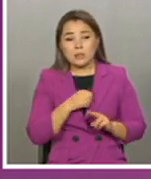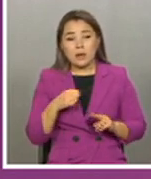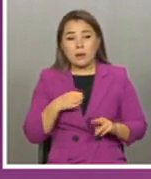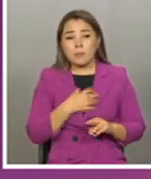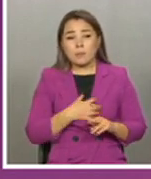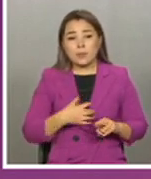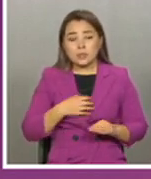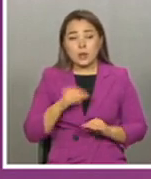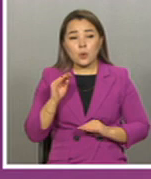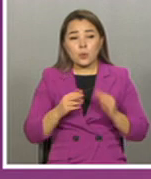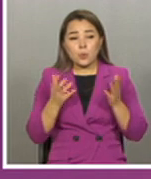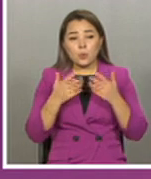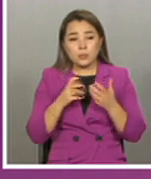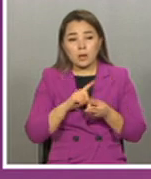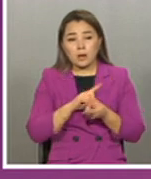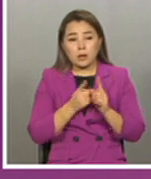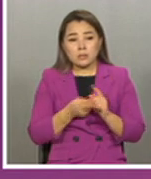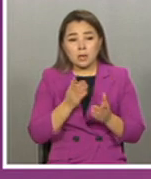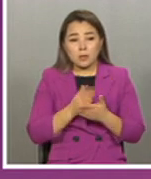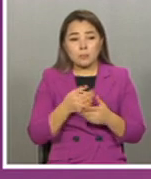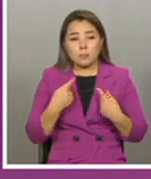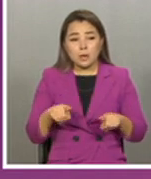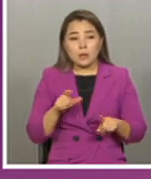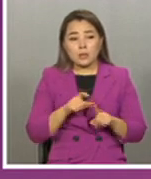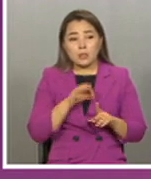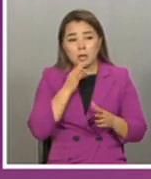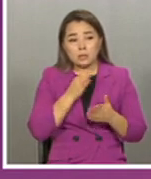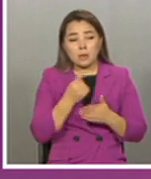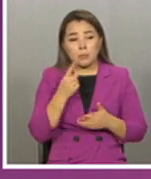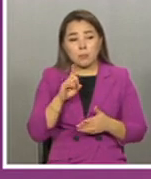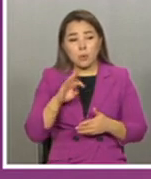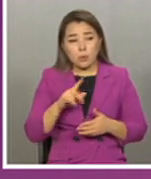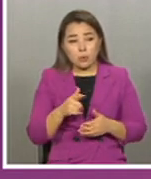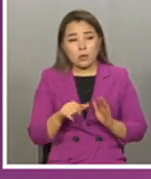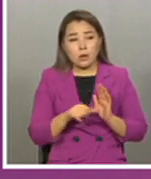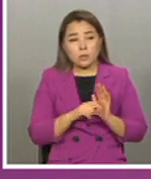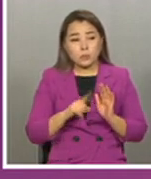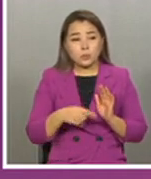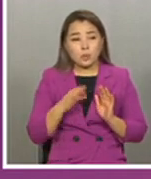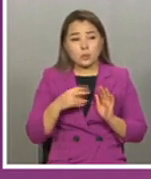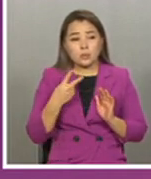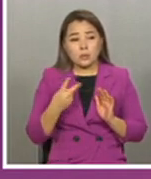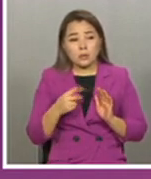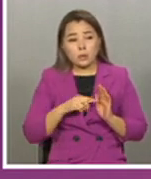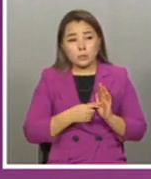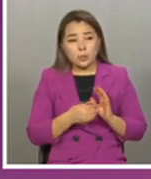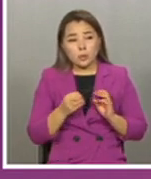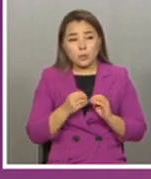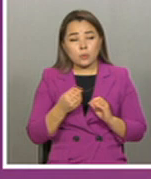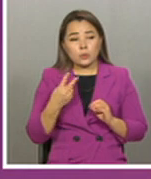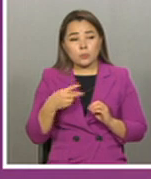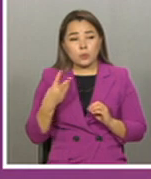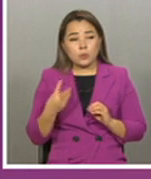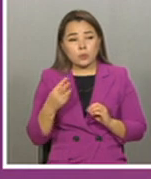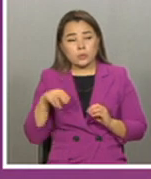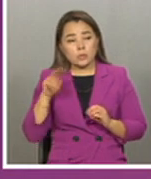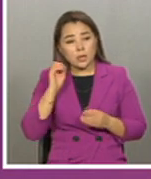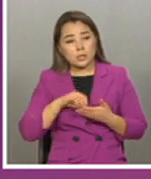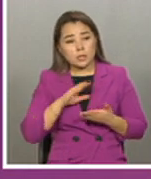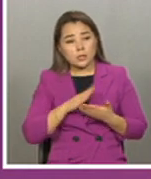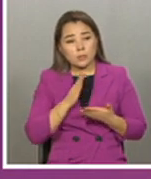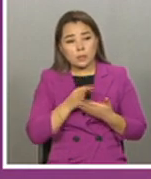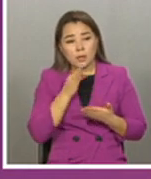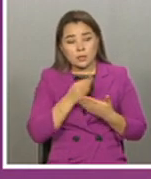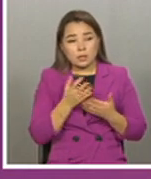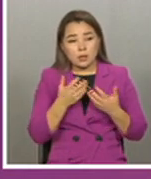өлшем бірлікке айналды. Басқаша айтқанда, 1 моль дегеніміз 6,2 көбейтілген 10-23 дәрежесі